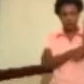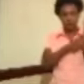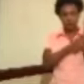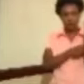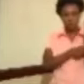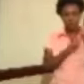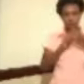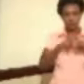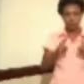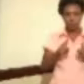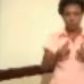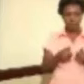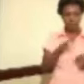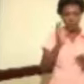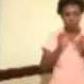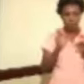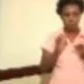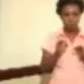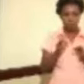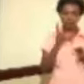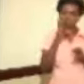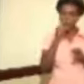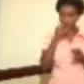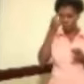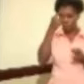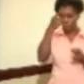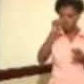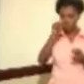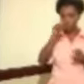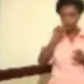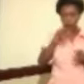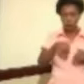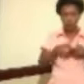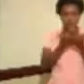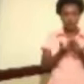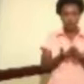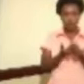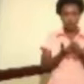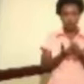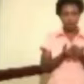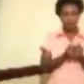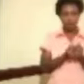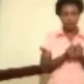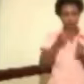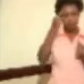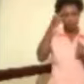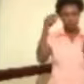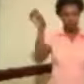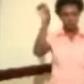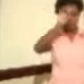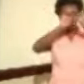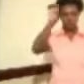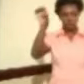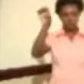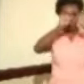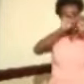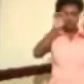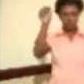rentré Maraïo. Ou parler tout de équipement sportif. Ça, nous tomber dans le domaine de l'éducation, c'est